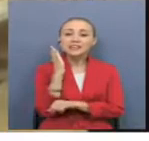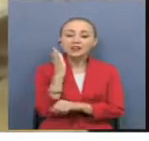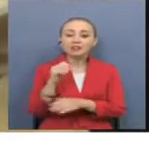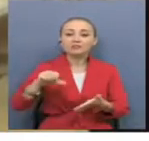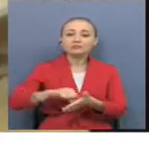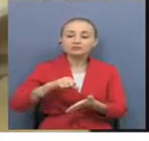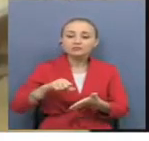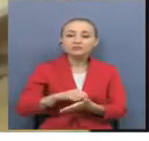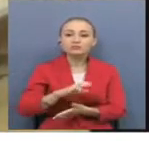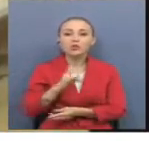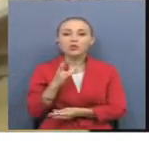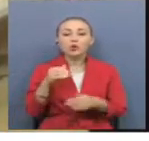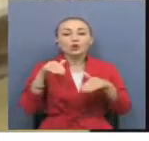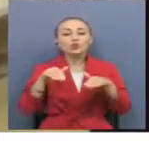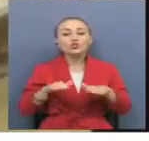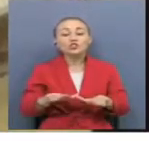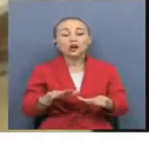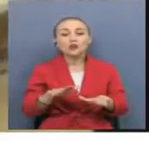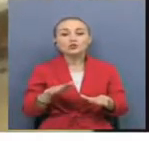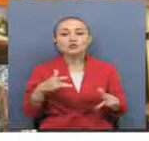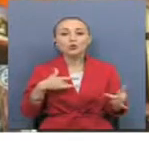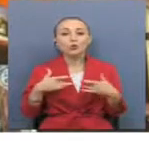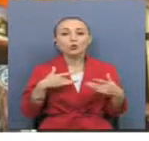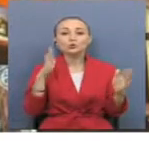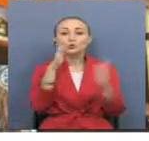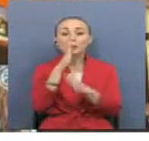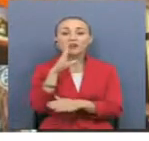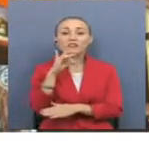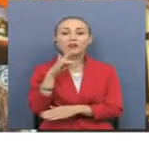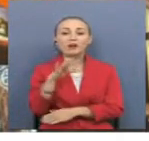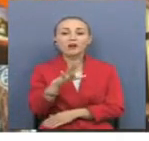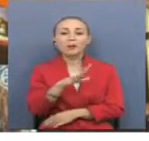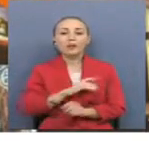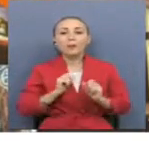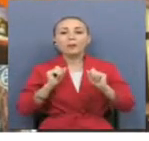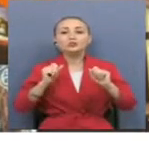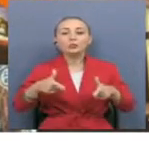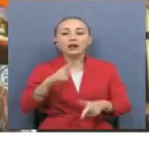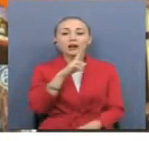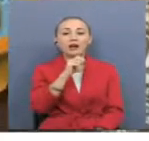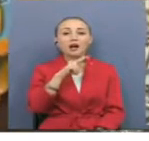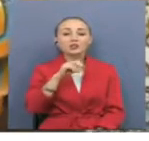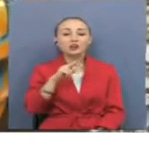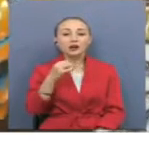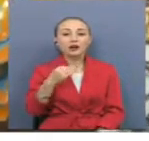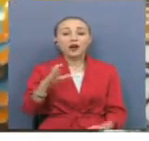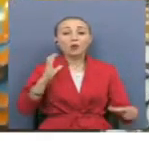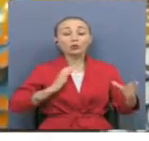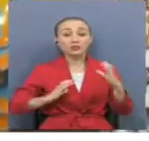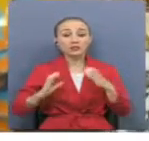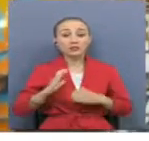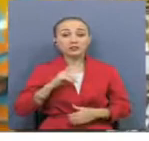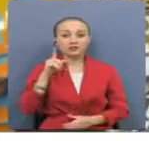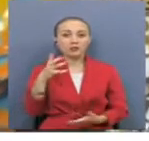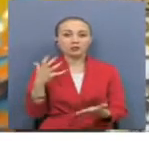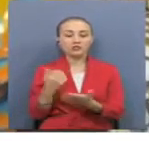салалардан іздедім, деп еске алады қолданбалы өнер иесі. Вера Фринзенің Қапшағай өнер мектебінде оқуға түсуі тағдырын шешіп берді. Ол жерде